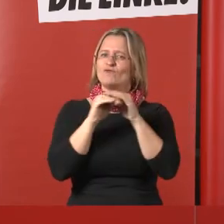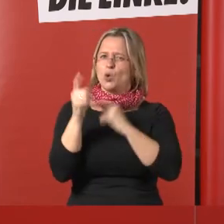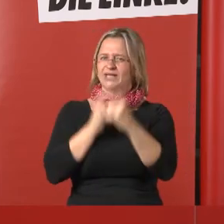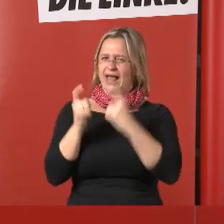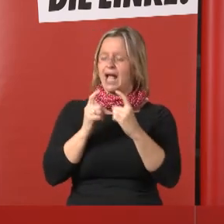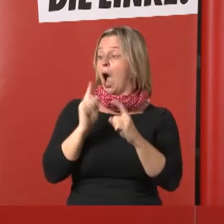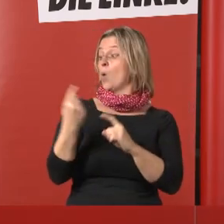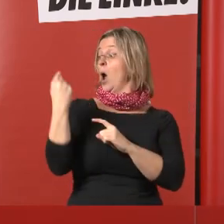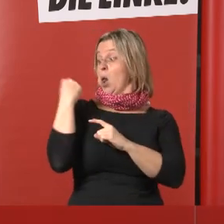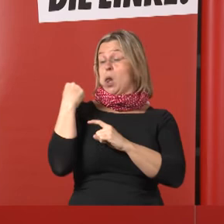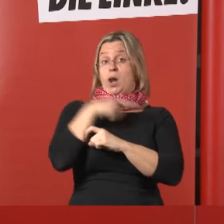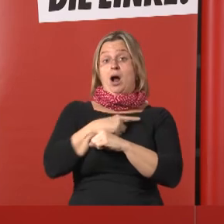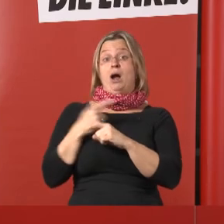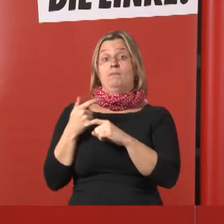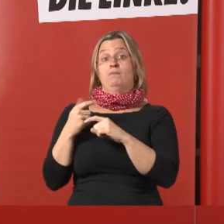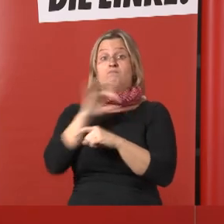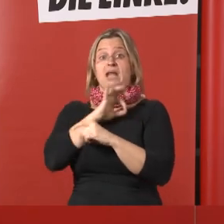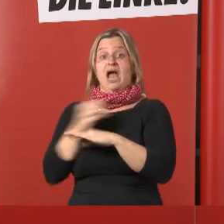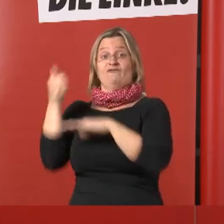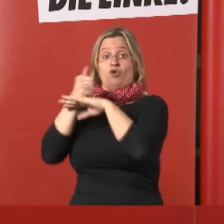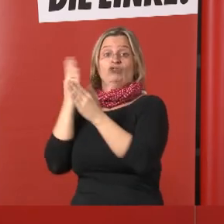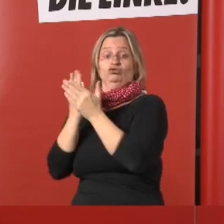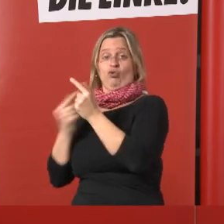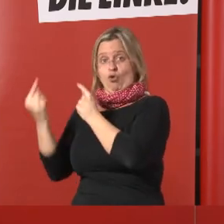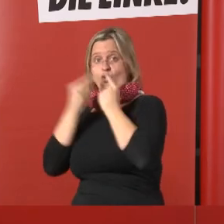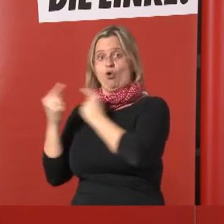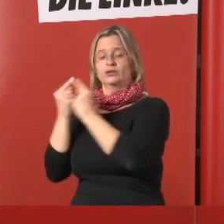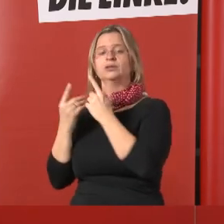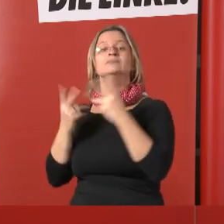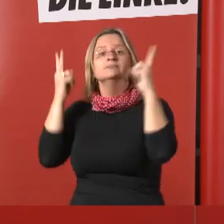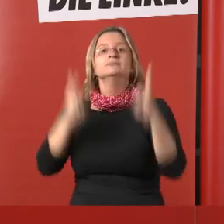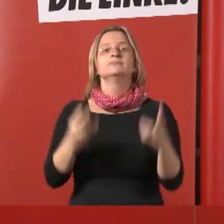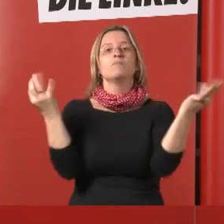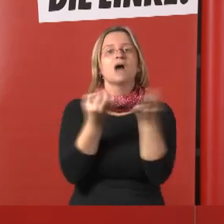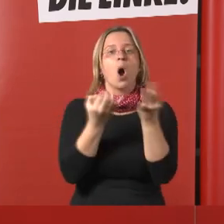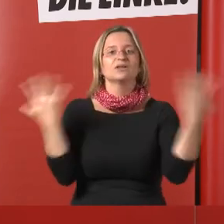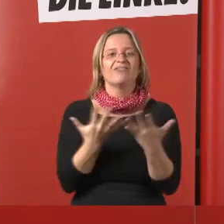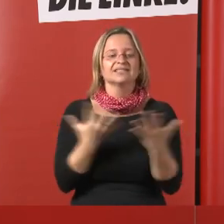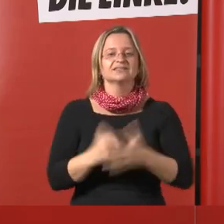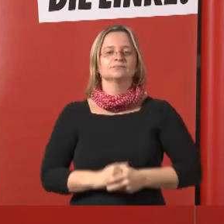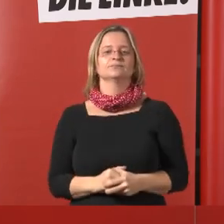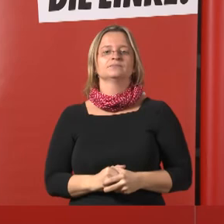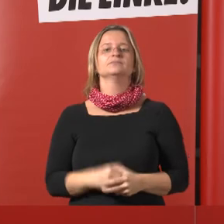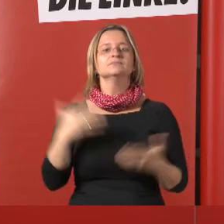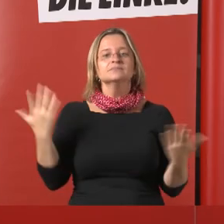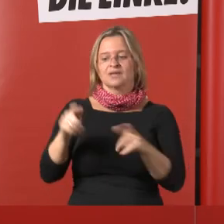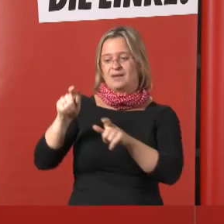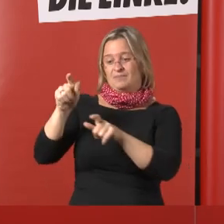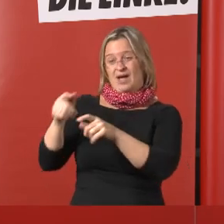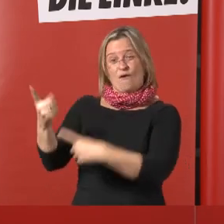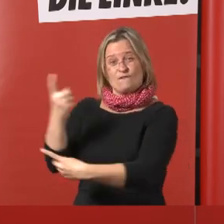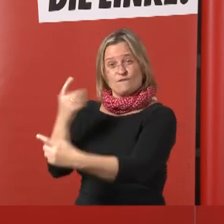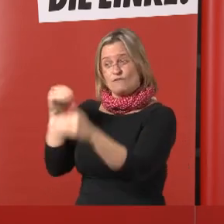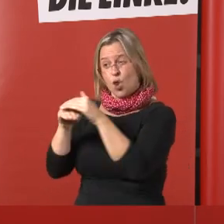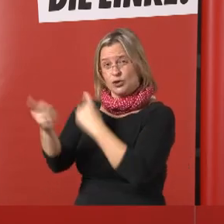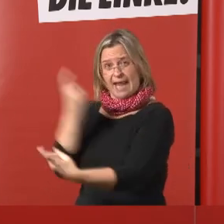wird, so will ich noch mal daran erinnern, dass wir als Linke, und das hatten wir auch jetzt auf der Parteivorstandssitzung noch mal unterstrichen, ganz klar sagen, was es